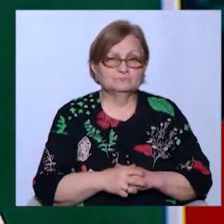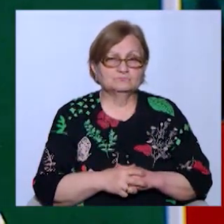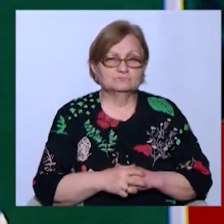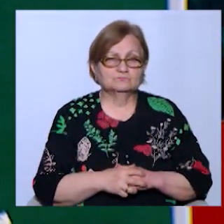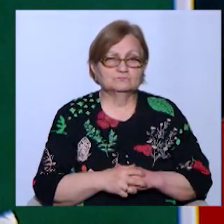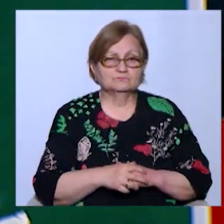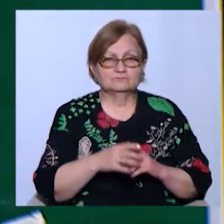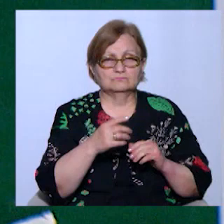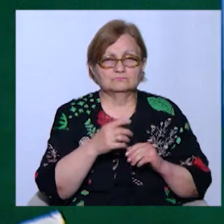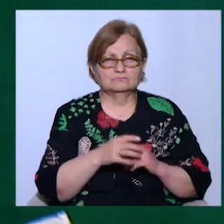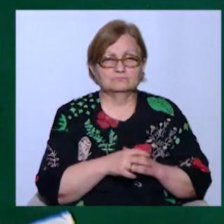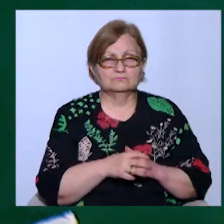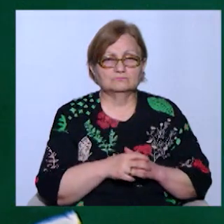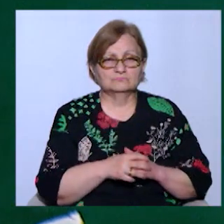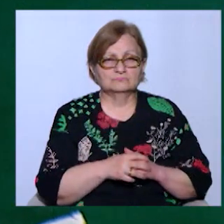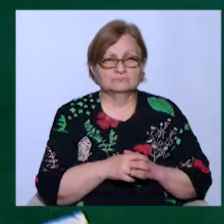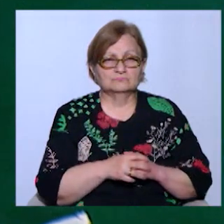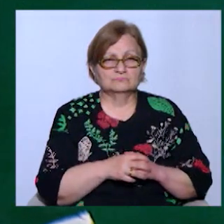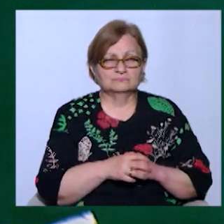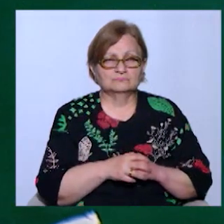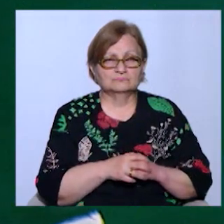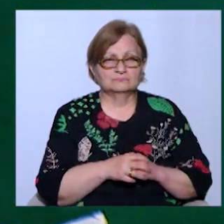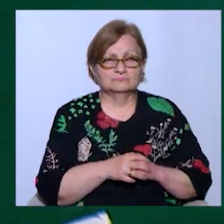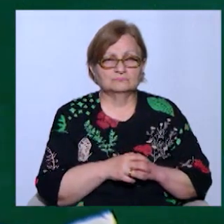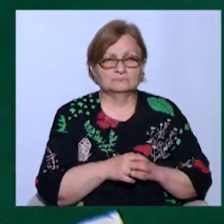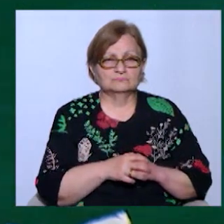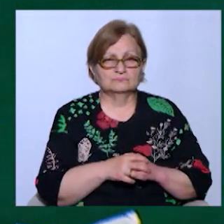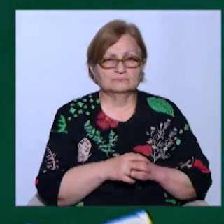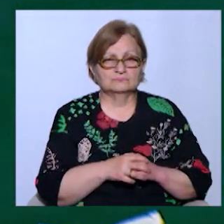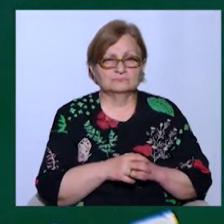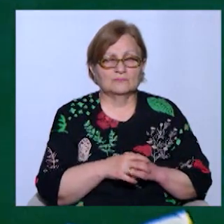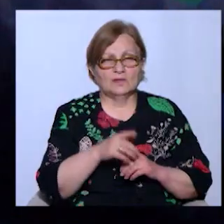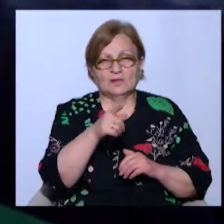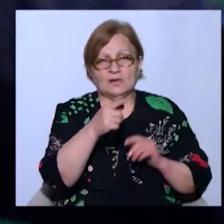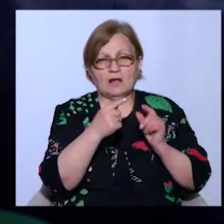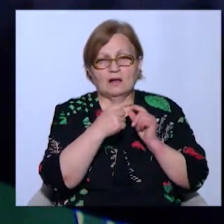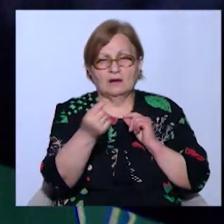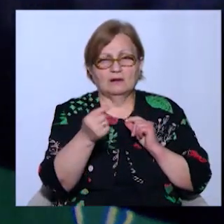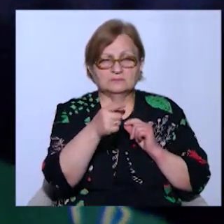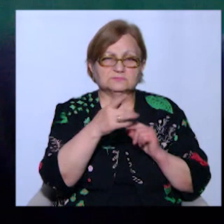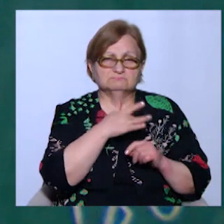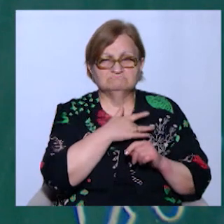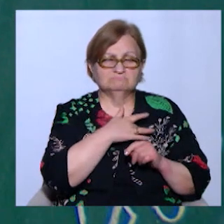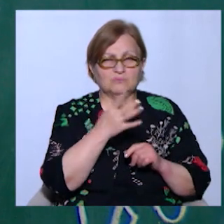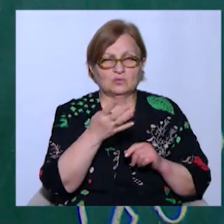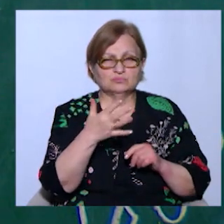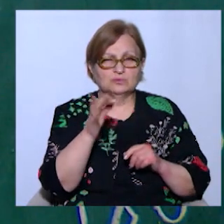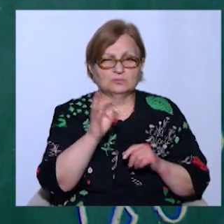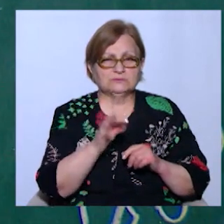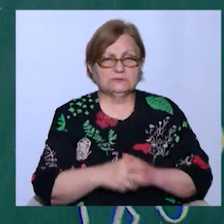მახვილი არის, ამ შემთხვევაში რაღაც შევი ის მიაწააგავს, რომ ის არის 45 გრადუსი.